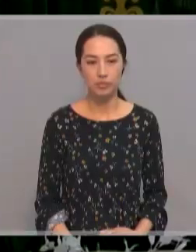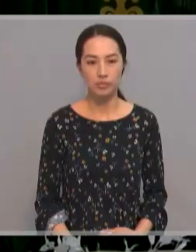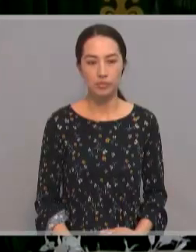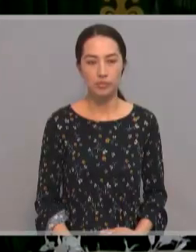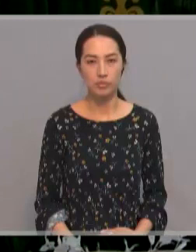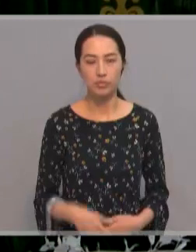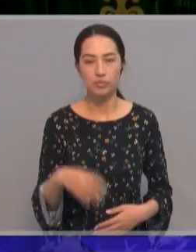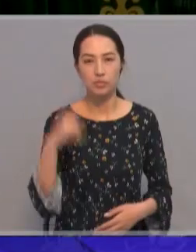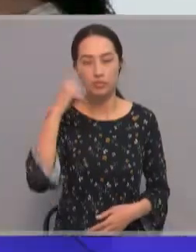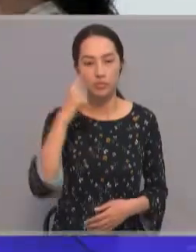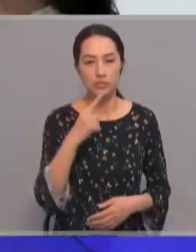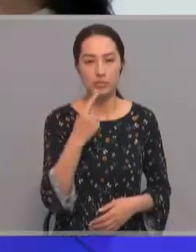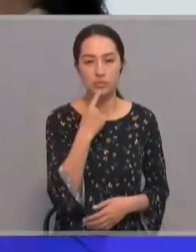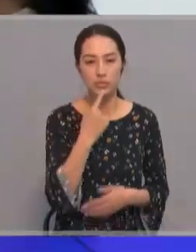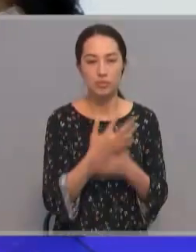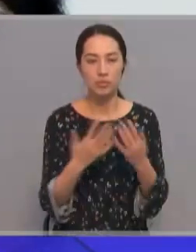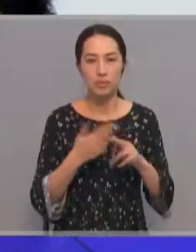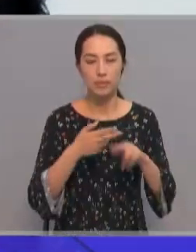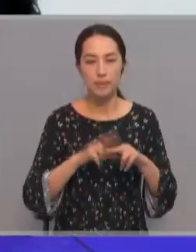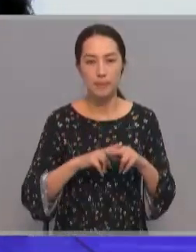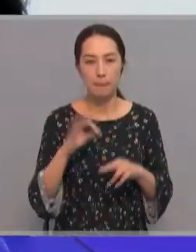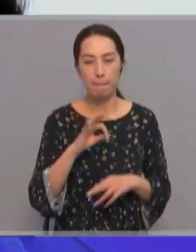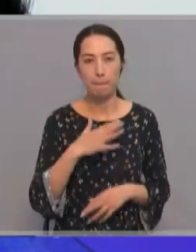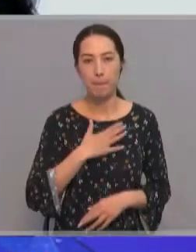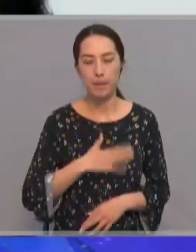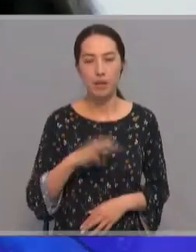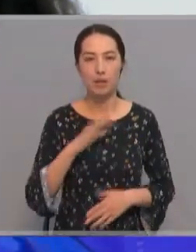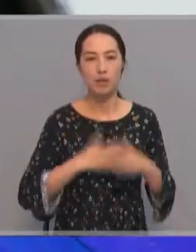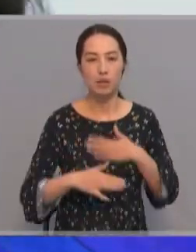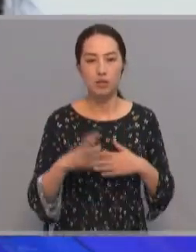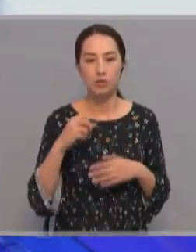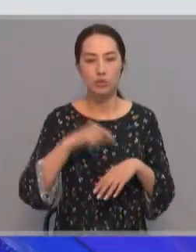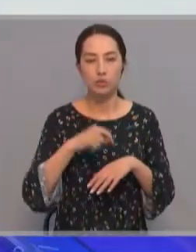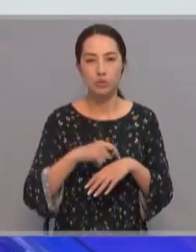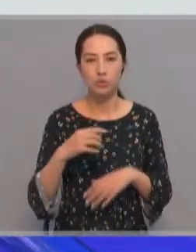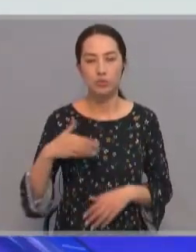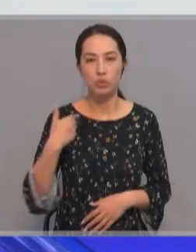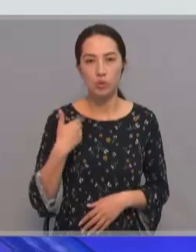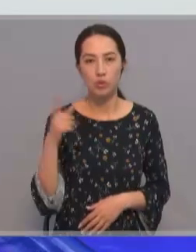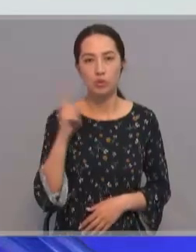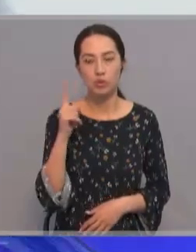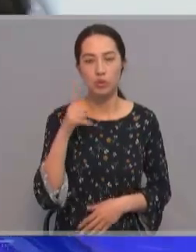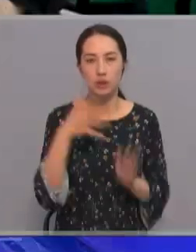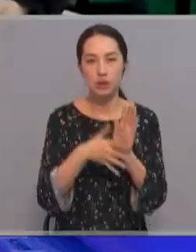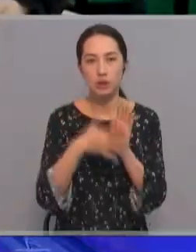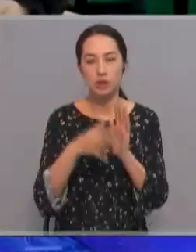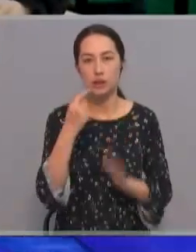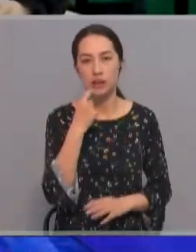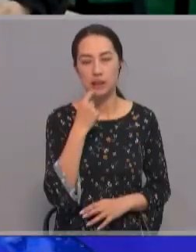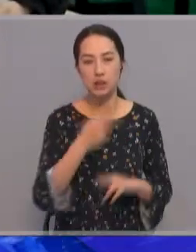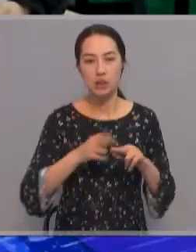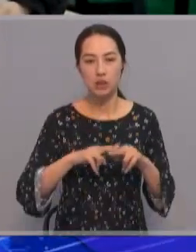Инсценировка сказок детьми начальных классов – это не только удовольствие и радость, но и огромная польза в изучении иностранного языка. С этой